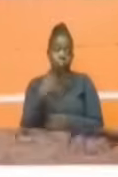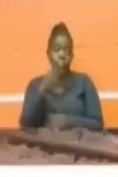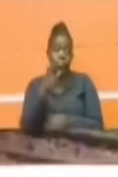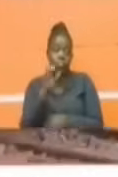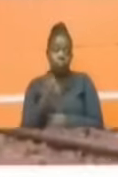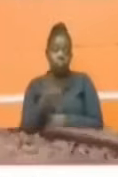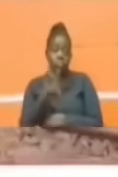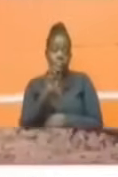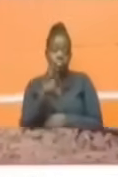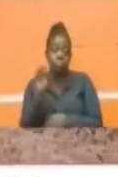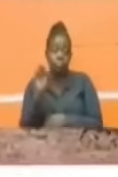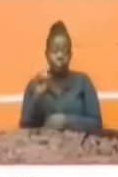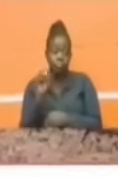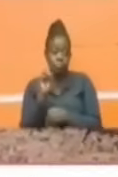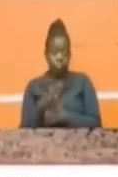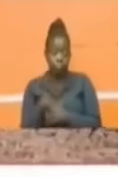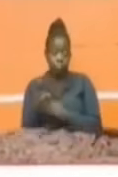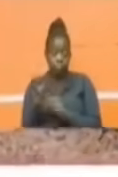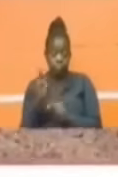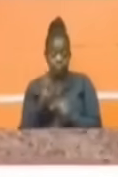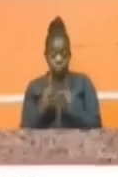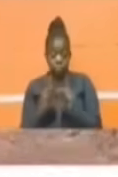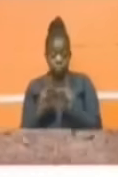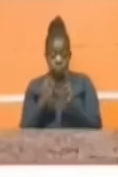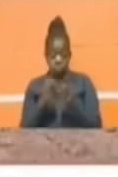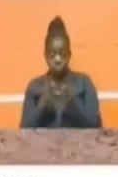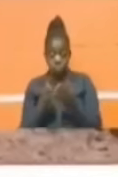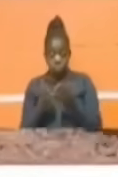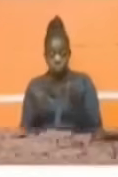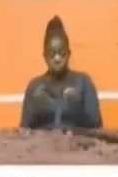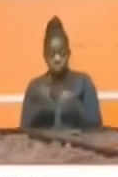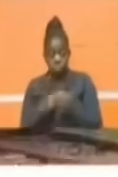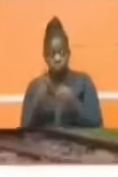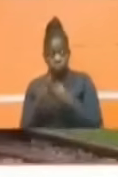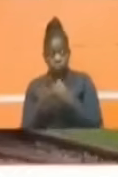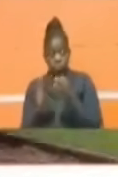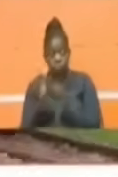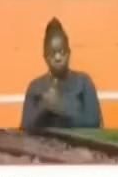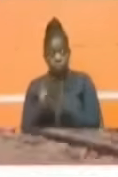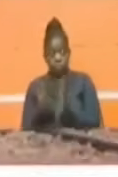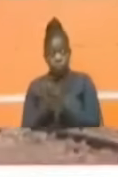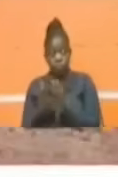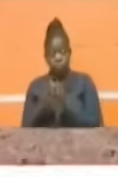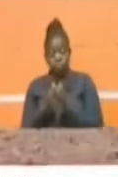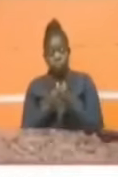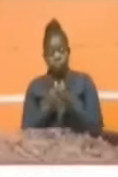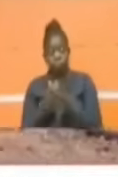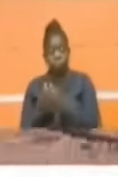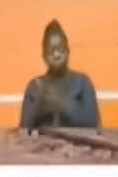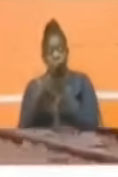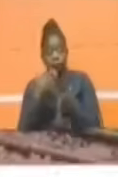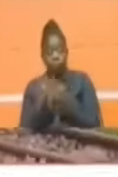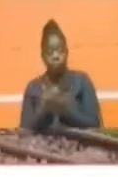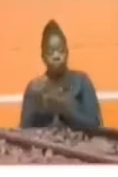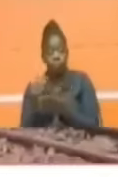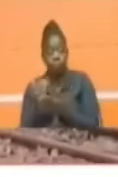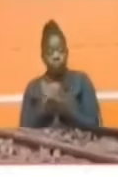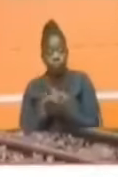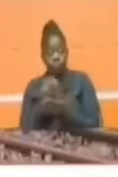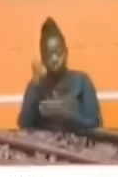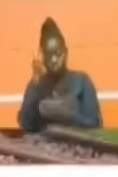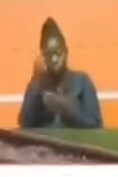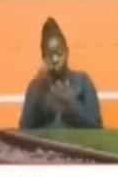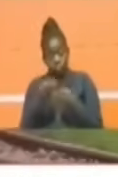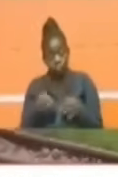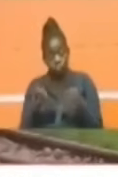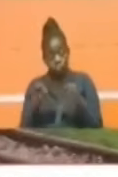7-5-8. Ono era awadde bannayuganda essuubi nti obudde bwonna eggwanga lya kuzimba eggaali y'omukka ey'omulembe kuba gavumenti eri mu